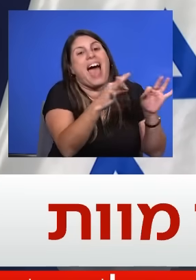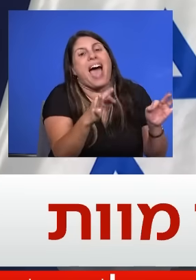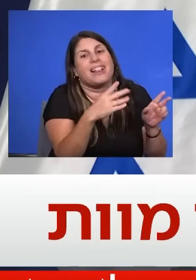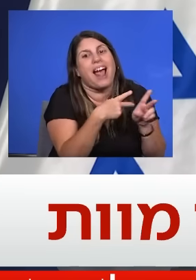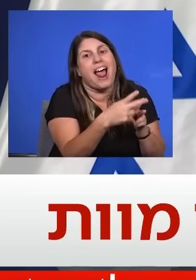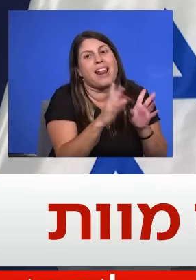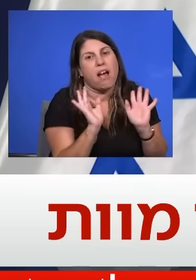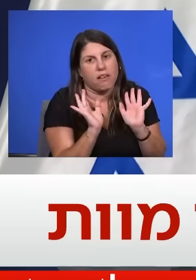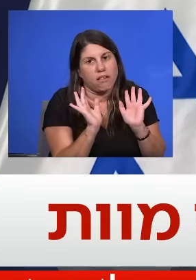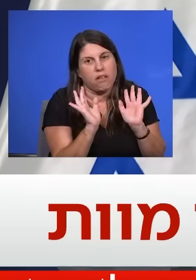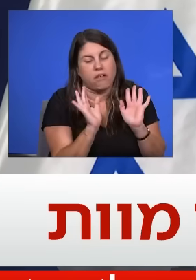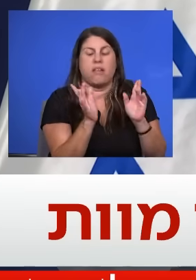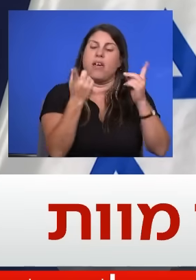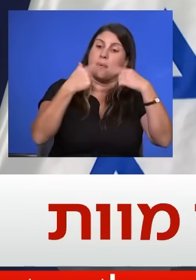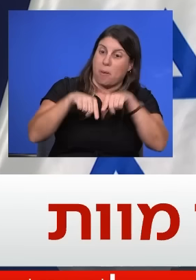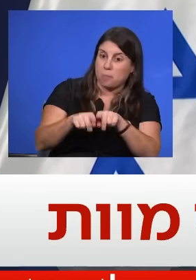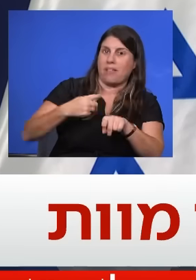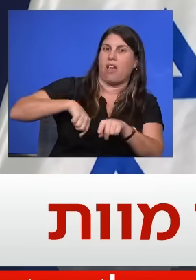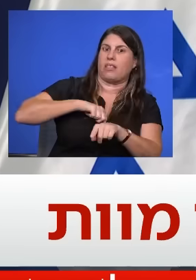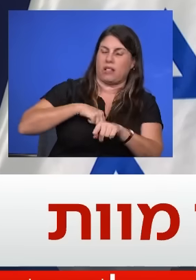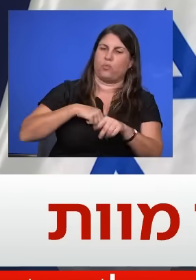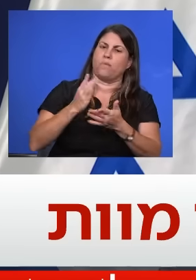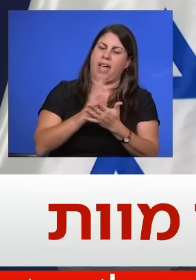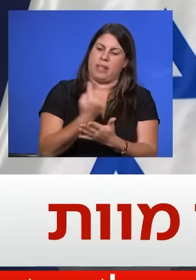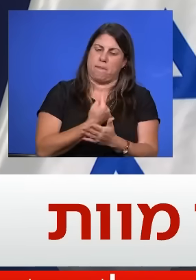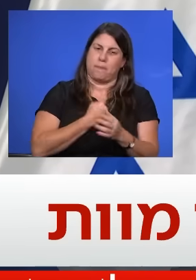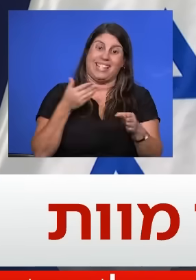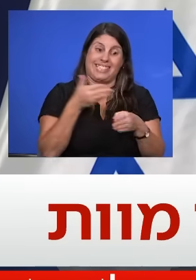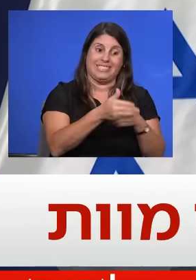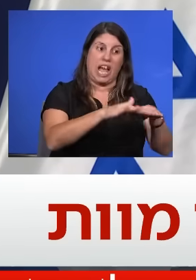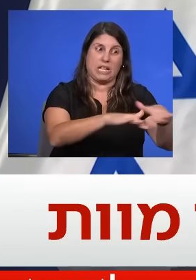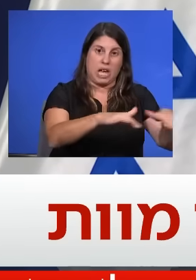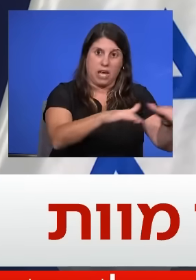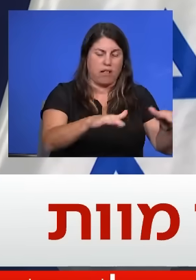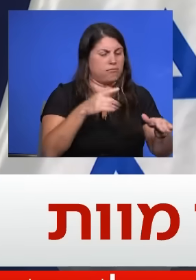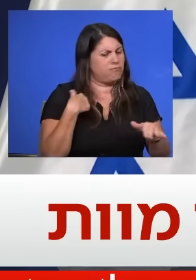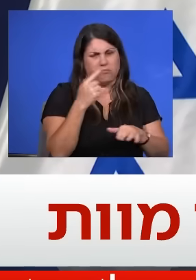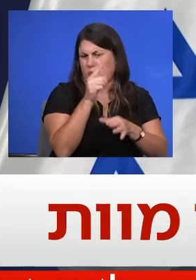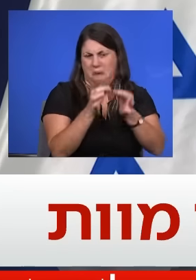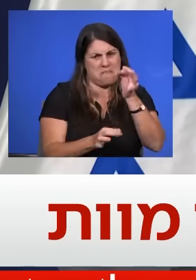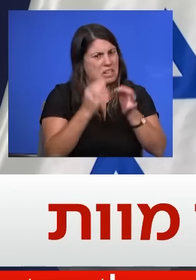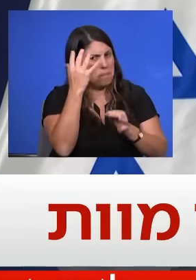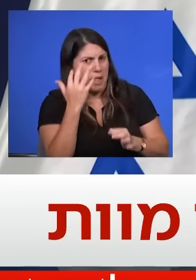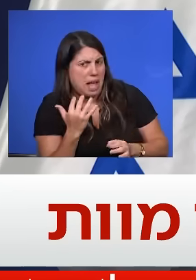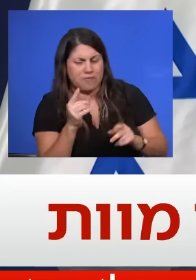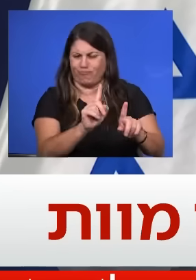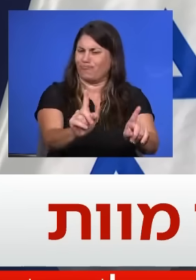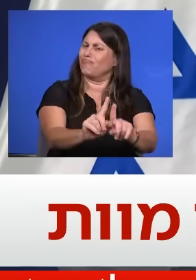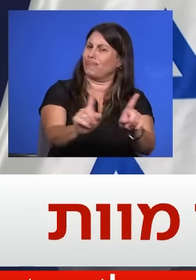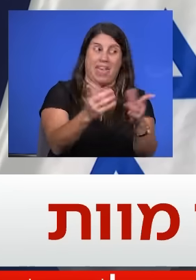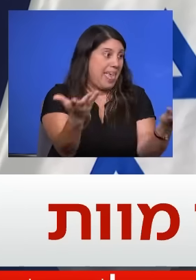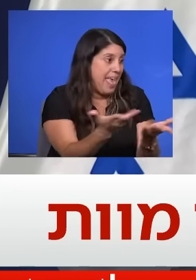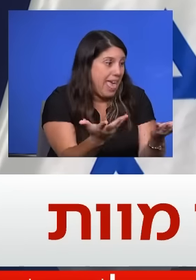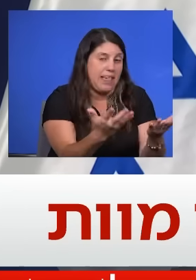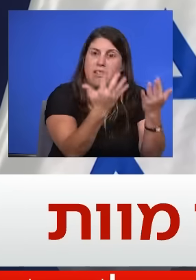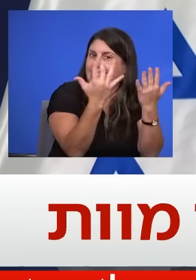במקביל אנחנו נערכים לכניסה קרקעית. אני לא אפרט מתי, איך, כמה.